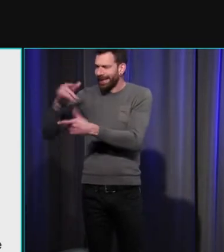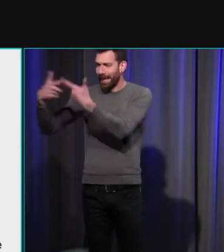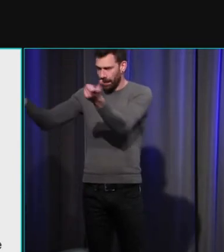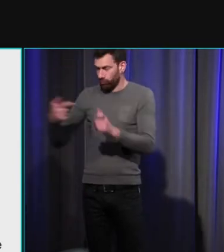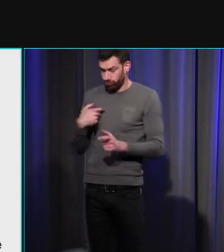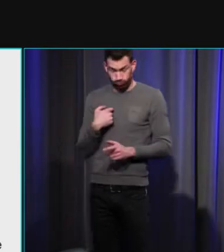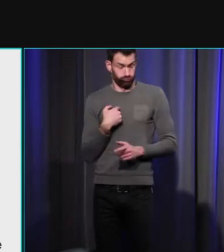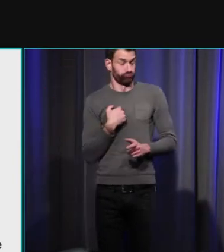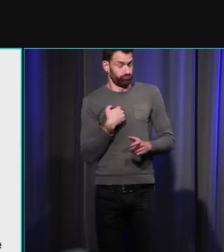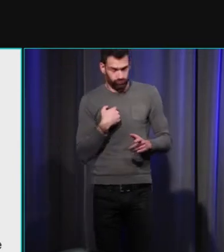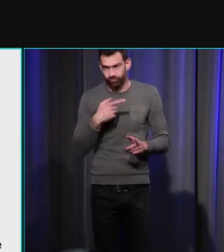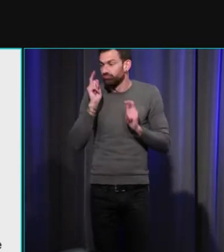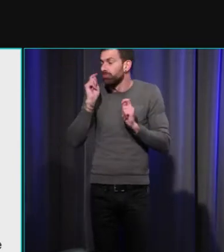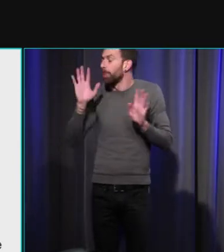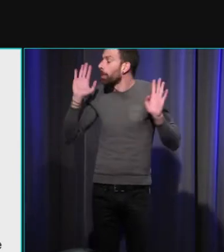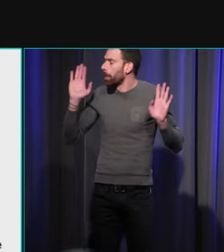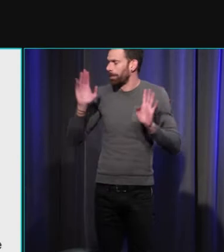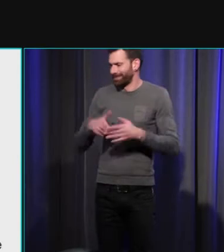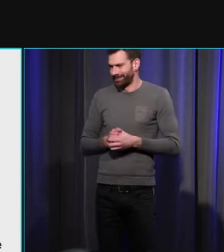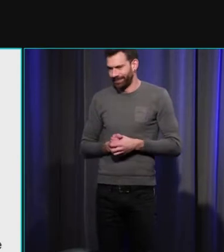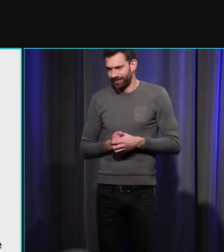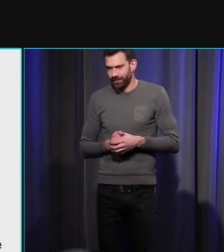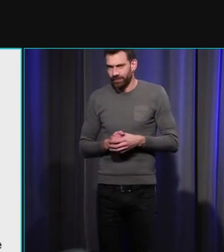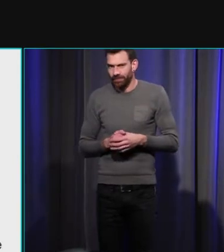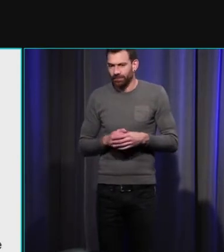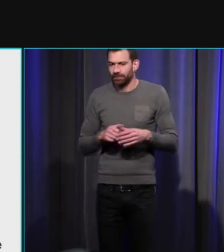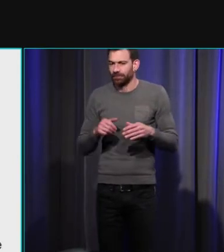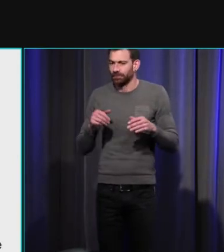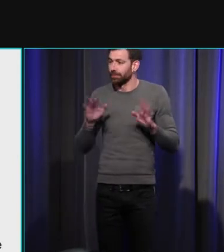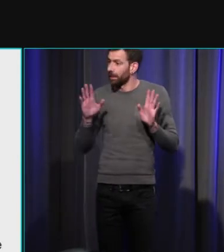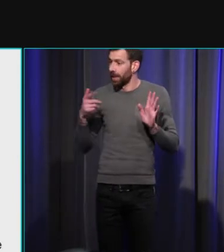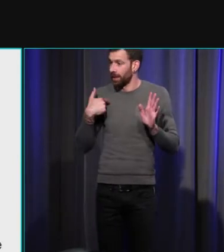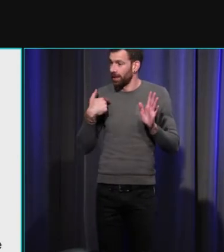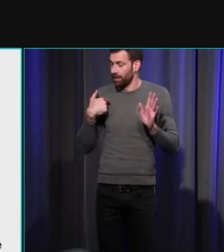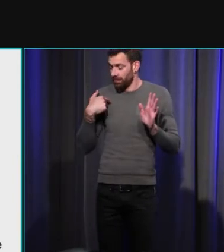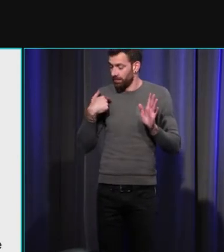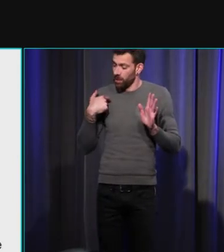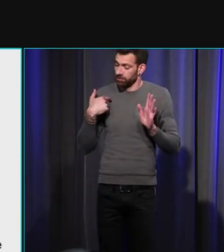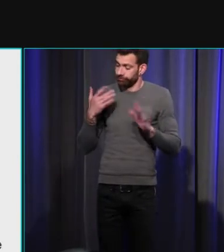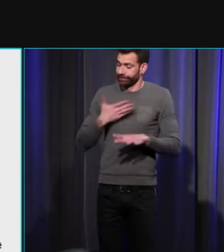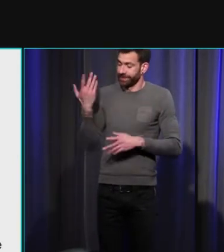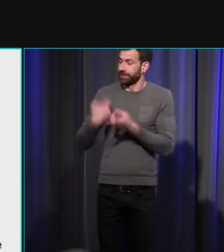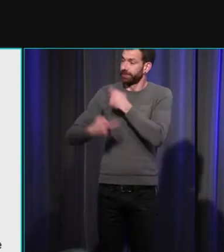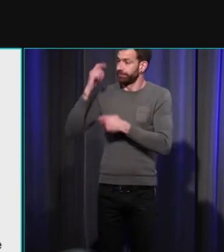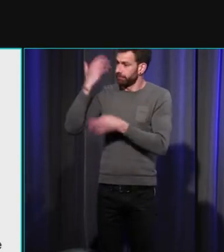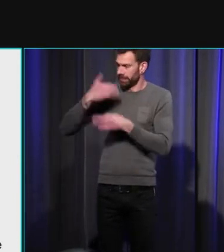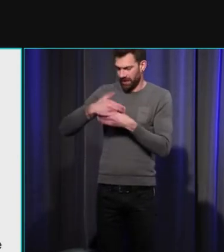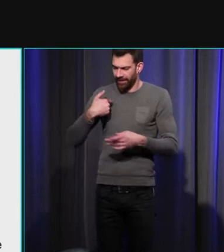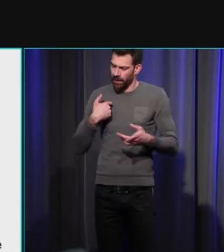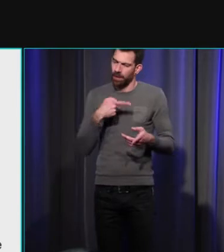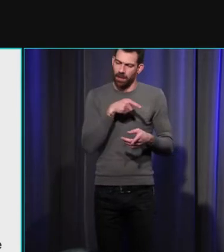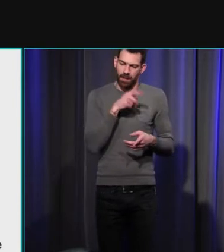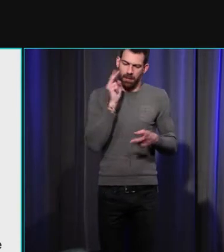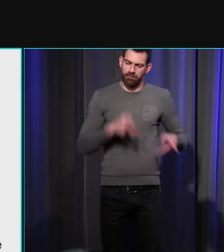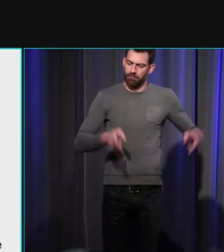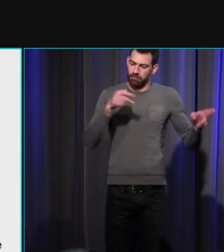en tout cas j'ai les instruments tant que médiéviste pour comprendre ce qui se passe là et quels sont les tenants et les aboutissants